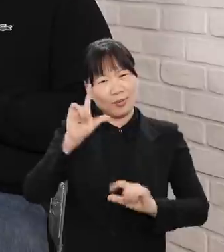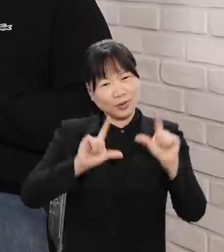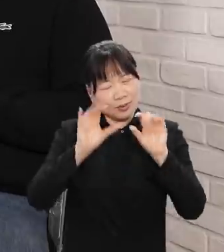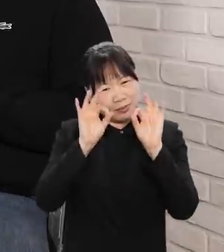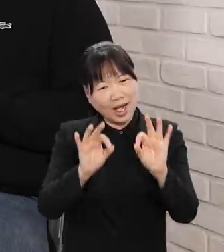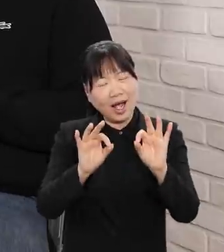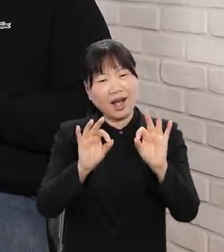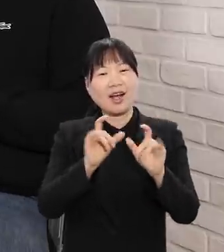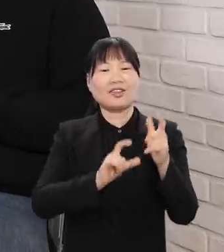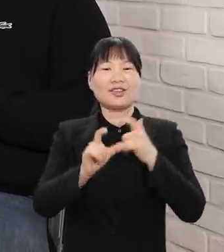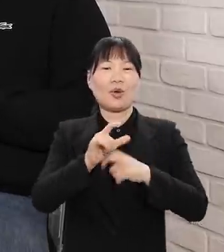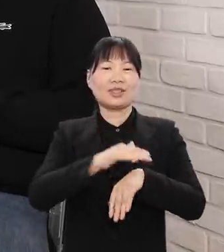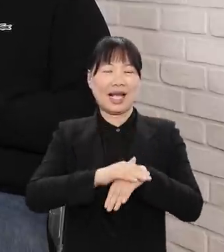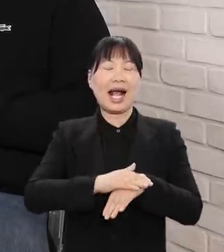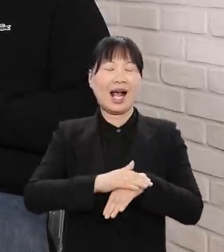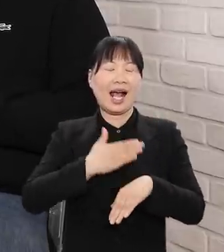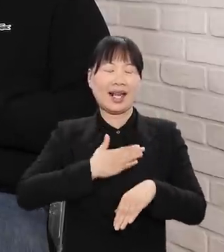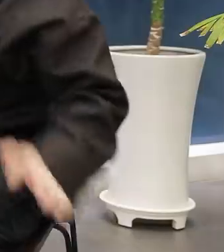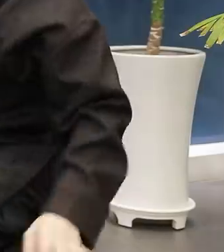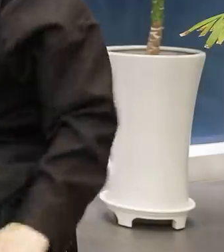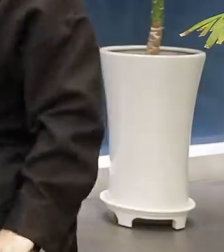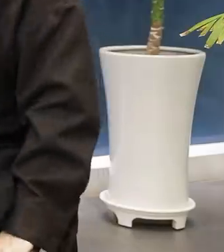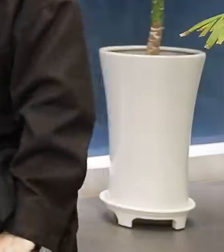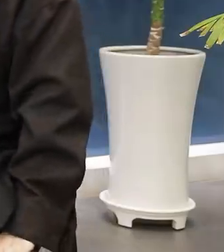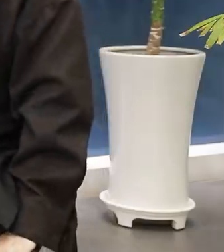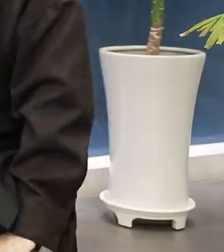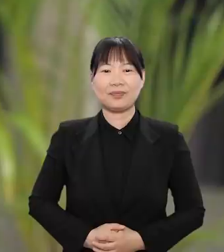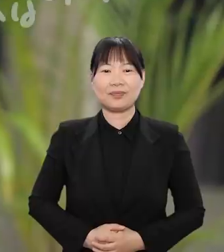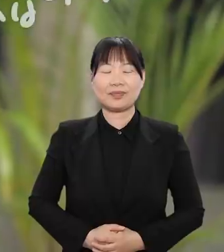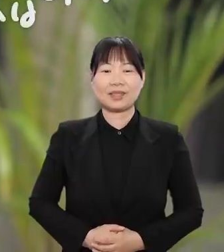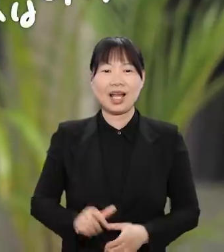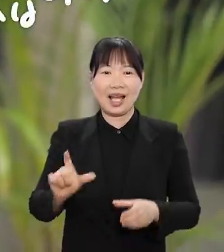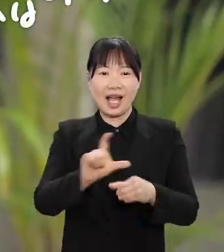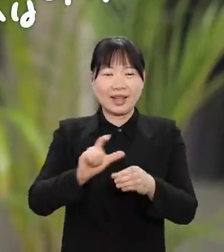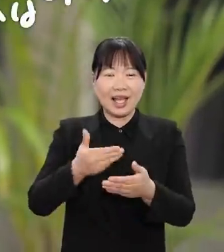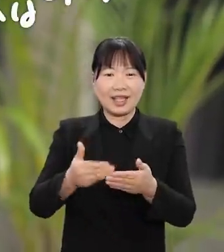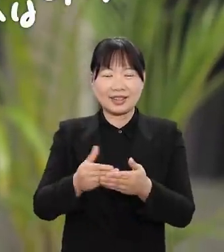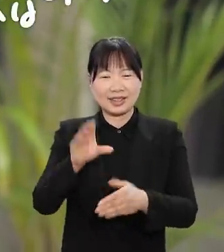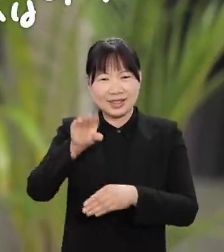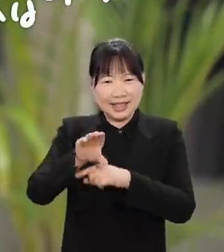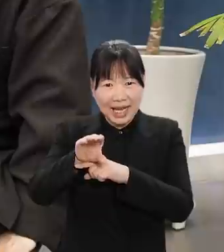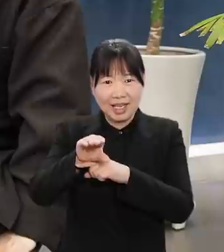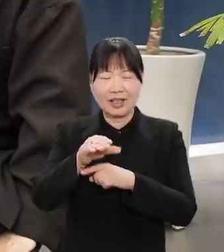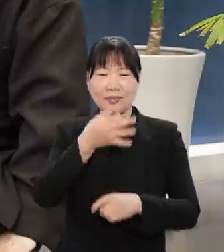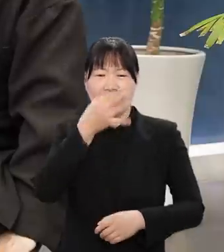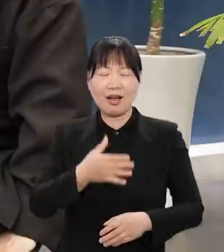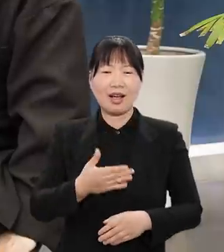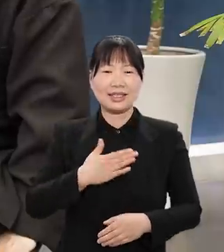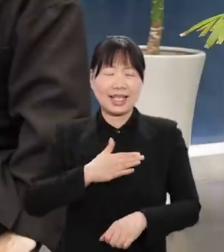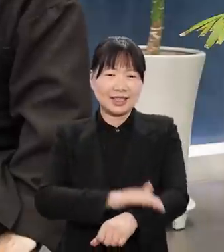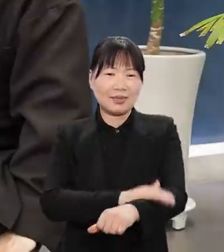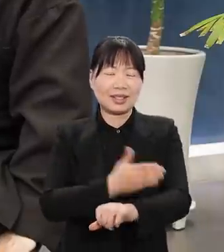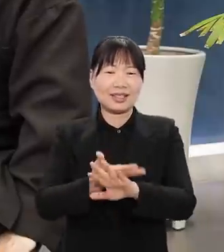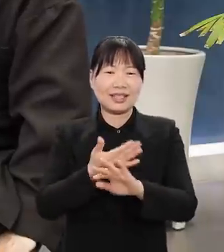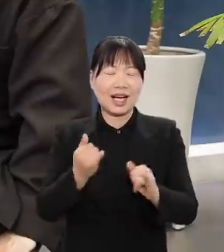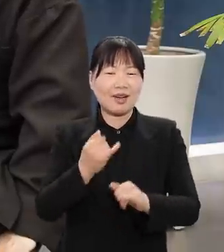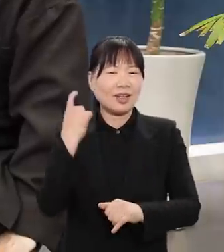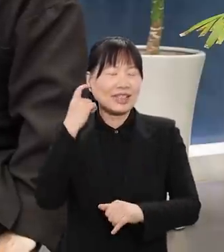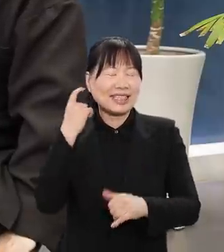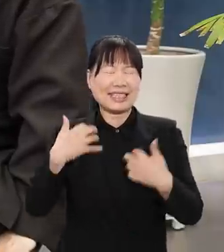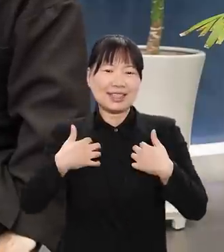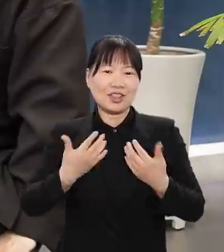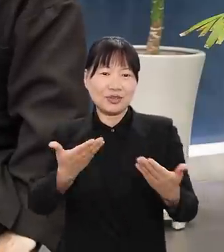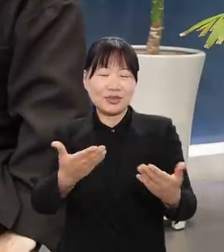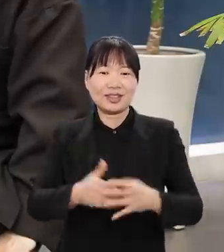태도도 조금 더 잘 알게 된 것 같아요. 라떼아트 촬영이 좀 힘들었습니다. 제 직업이 남의 귀를